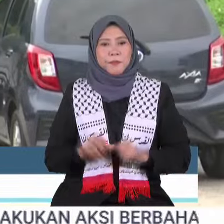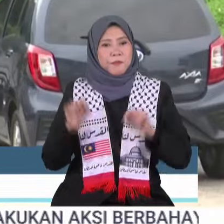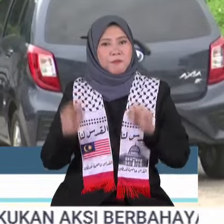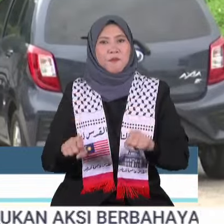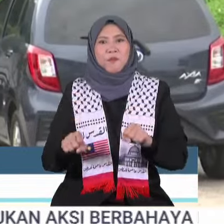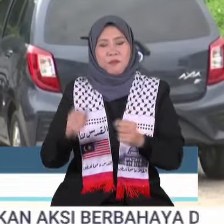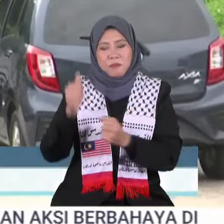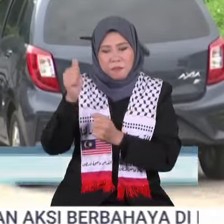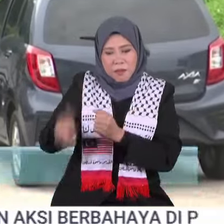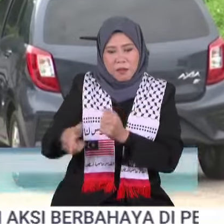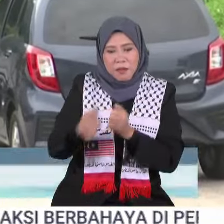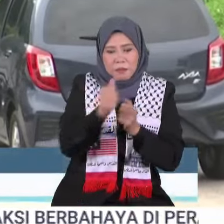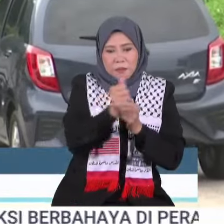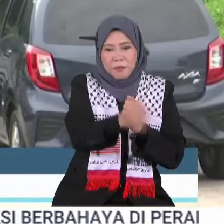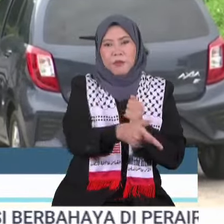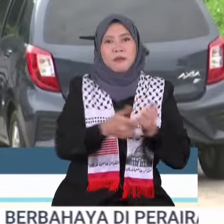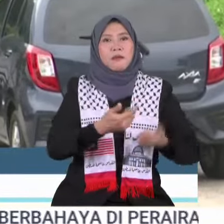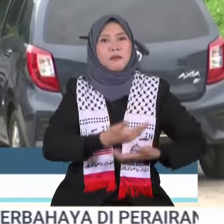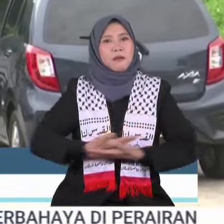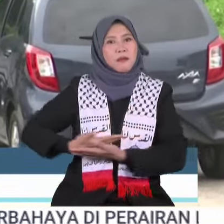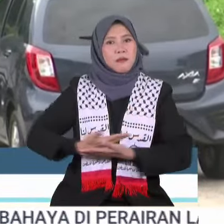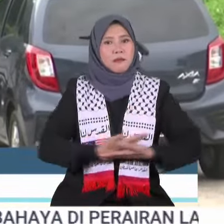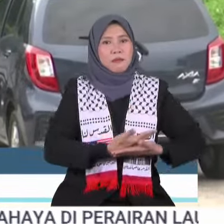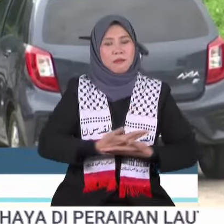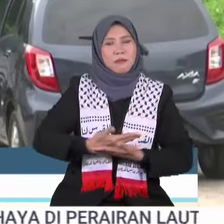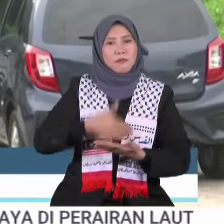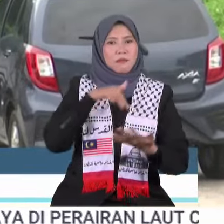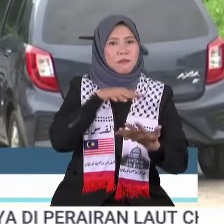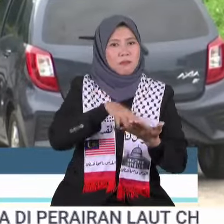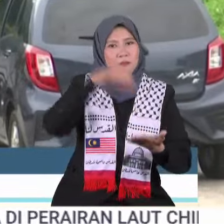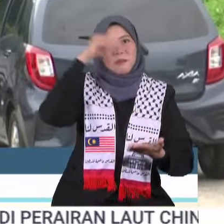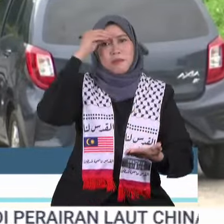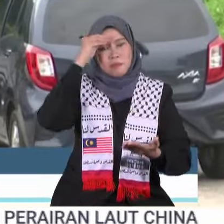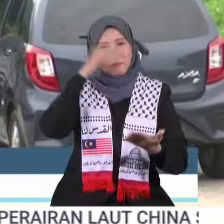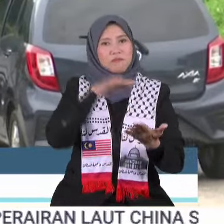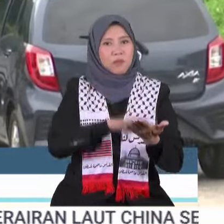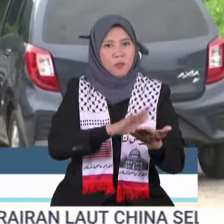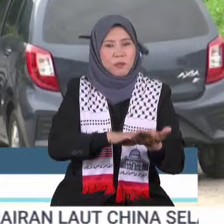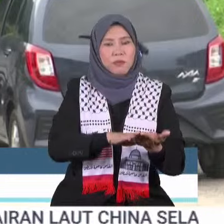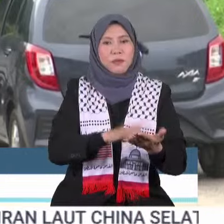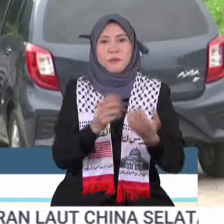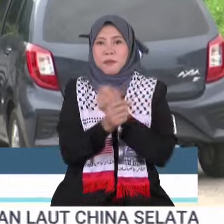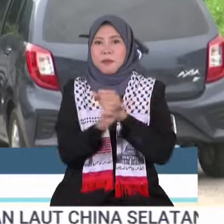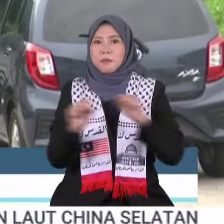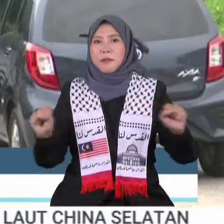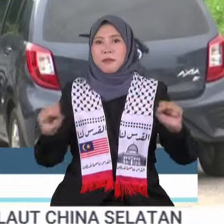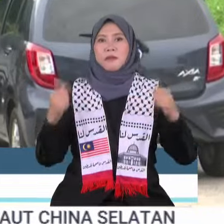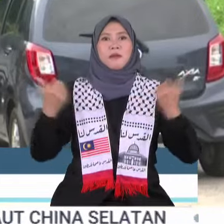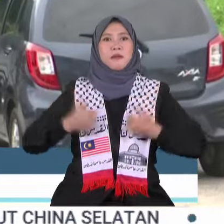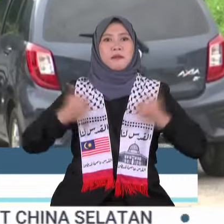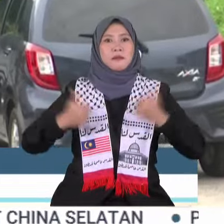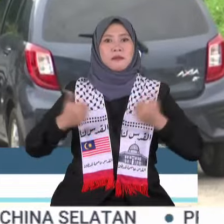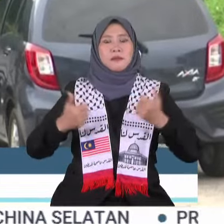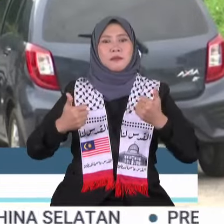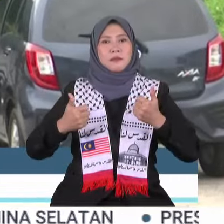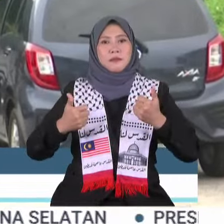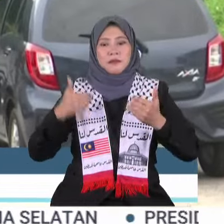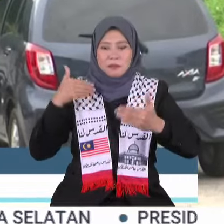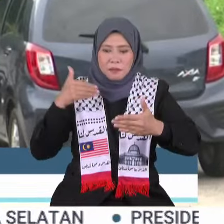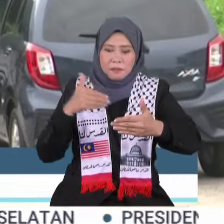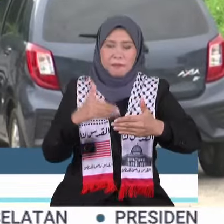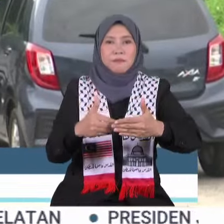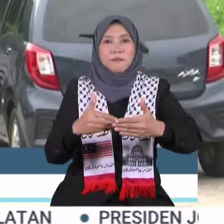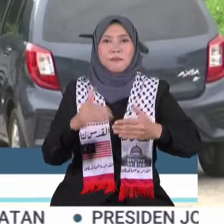tampung family kita untuk yang anak yang nak belajar, yang sama lepas tu boleh persiapan untuk hari raya ni kan, dah dekat